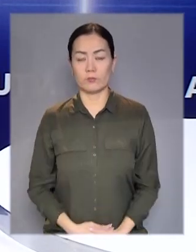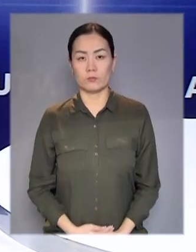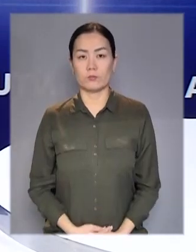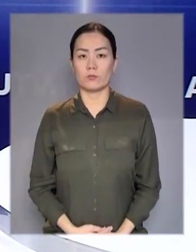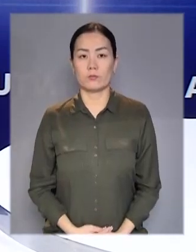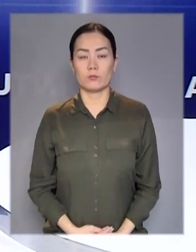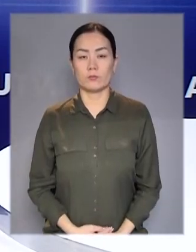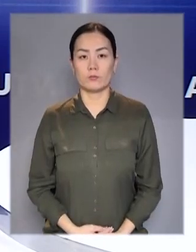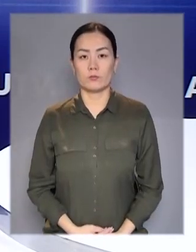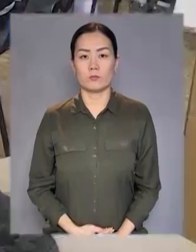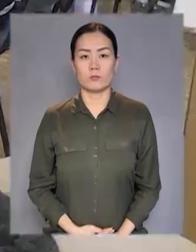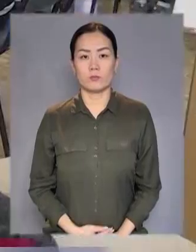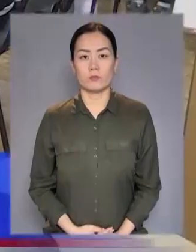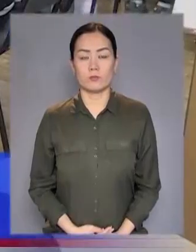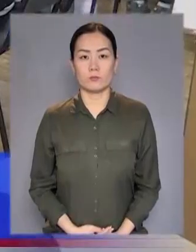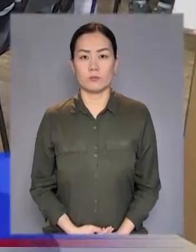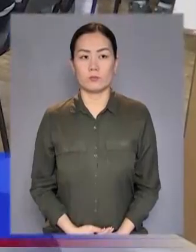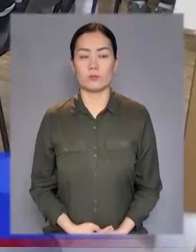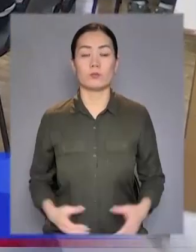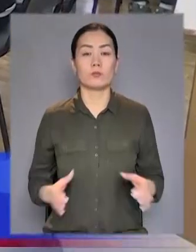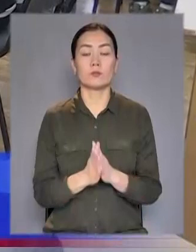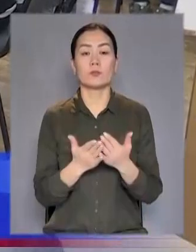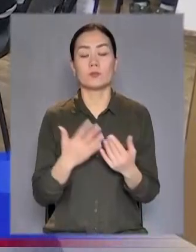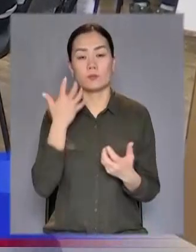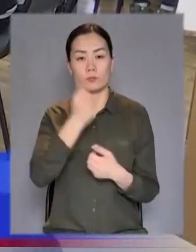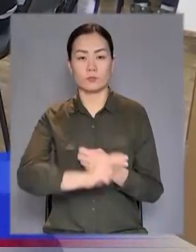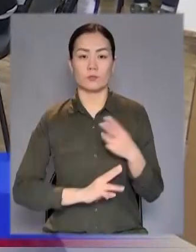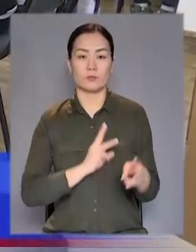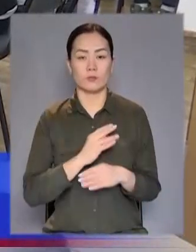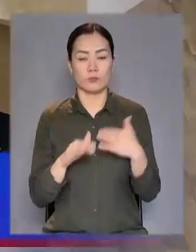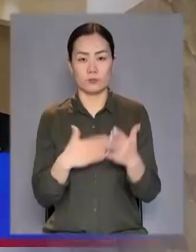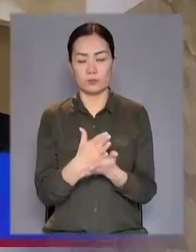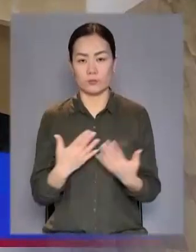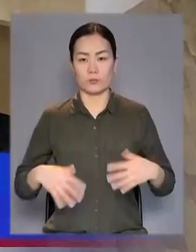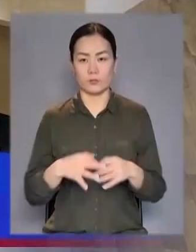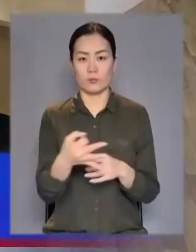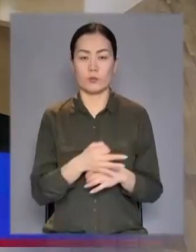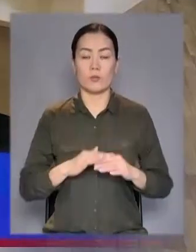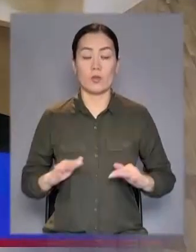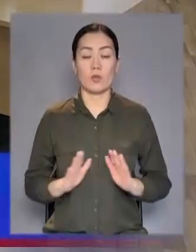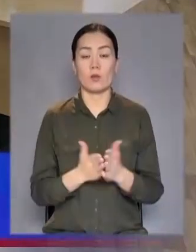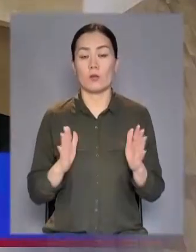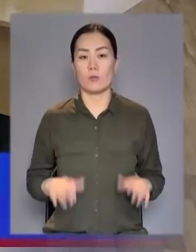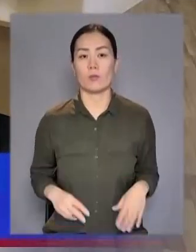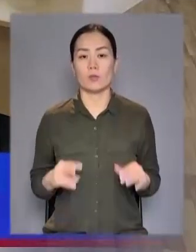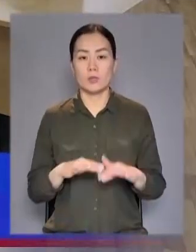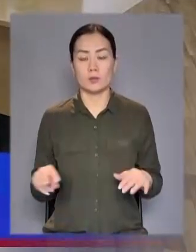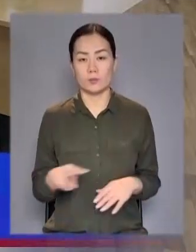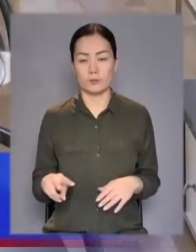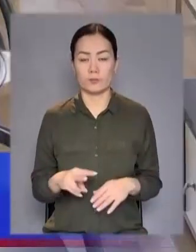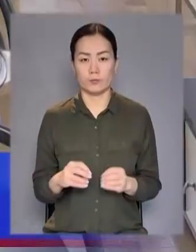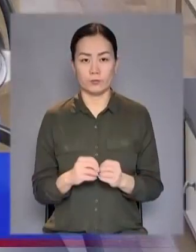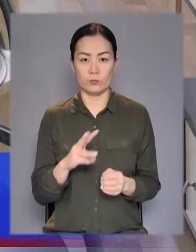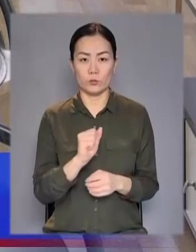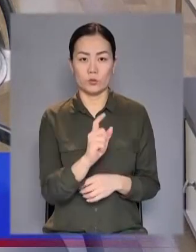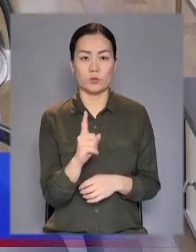алды. Сюжеттен көрейік. Жас өрендердің кітапқа деген ынта жігері жоғары. Бүгін олар облыстық балалар кітапханасында балалар әдебиетінің